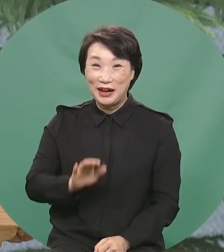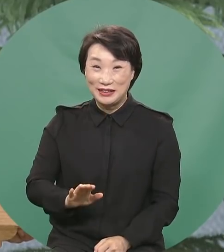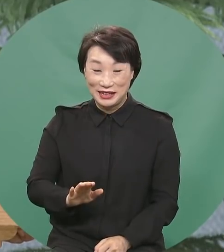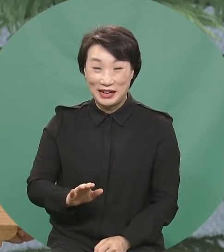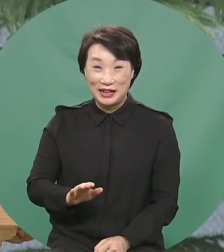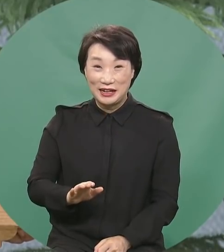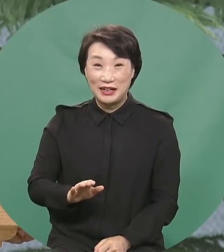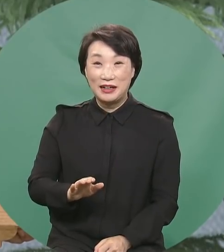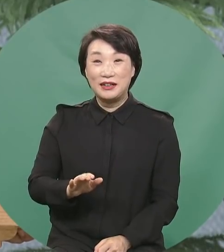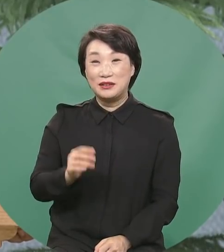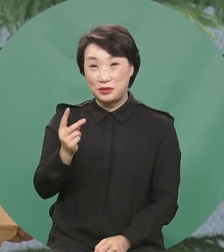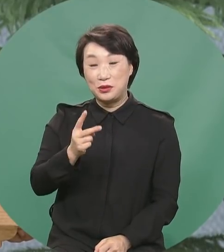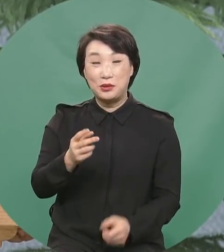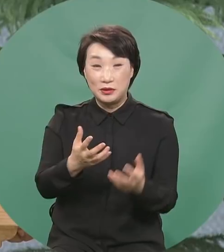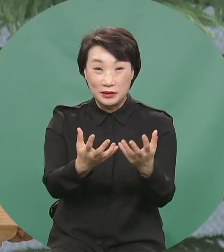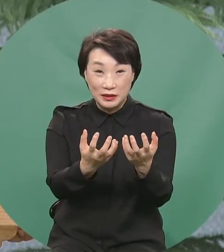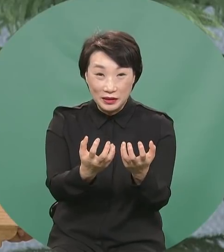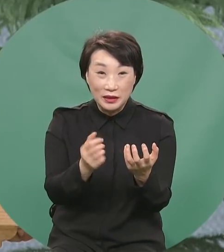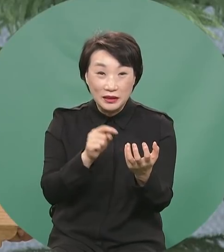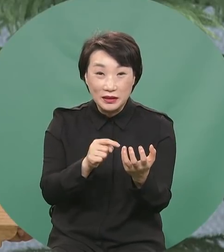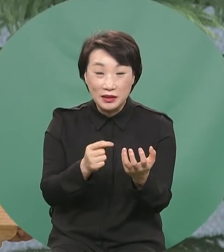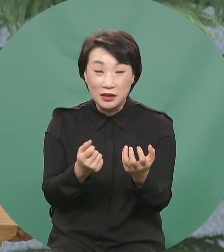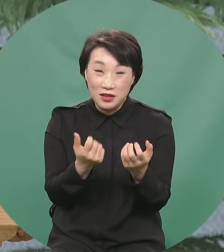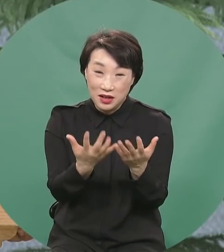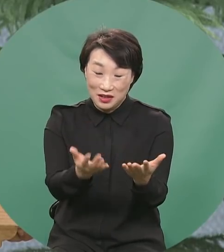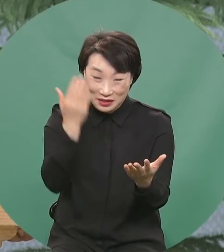그리고 나환자를 고치고,